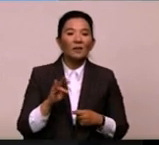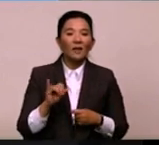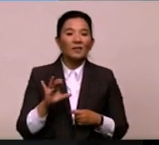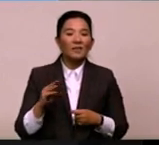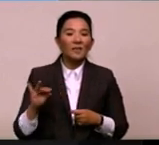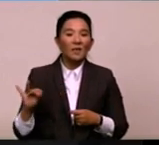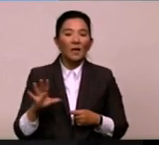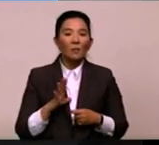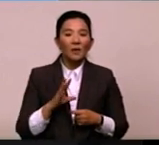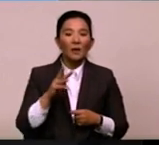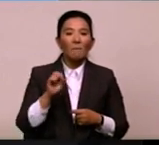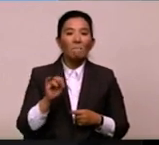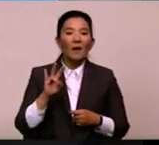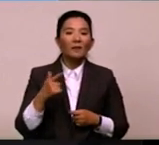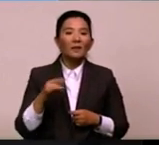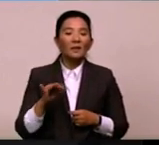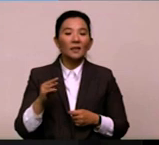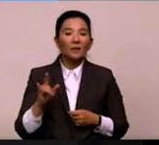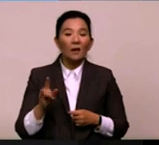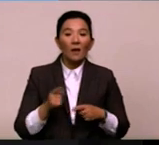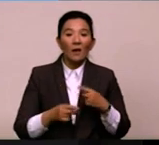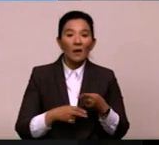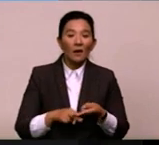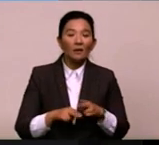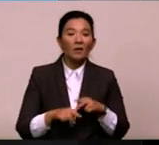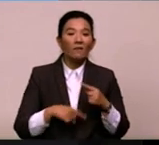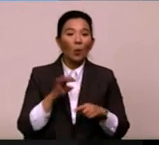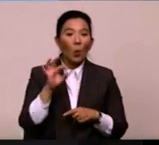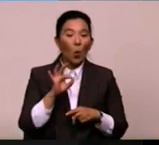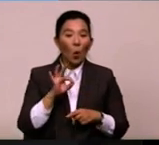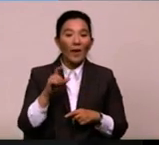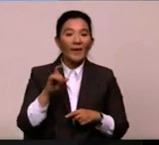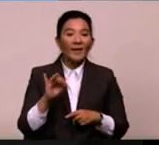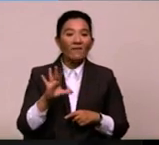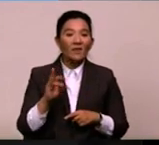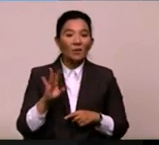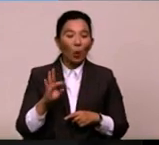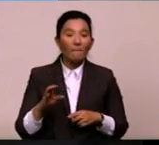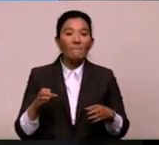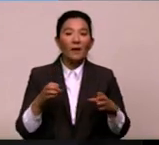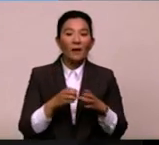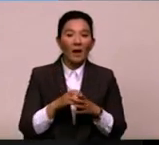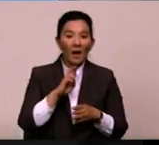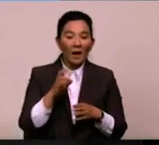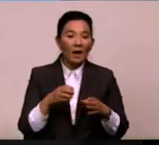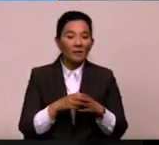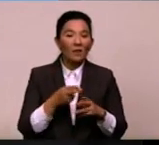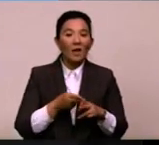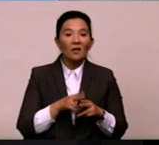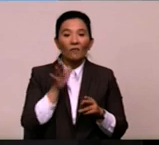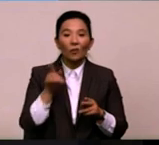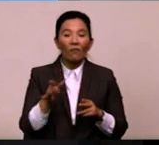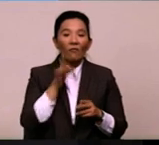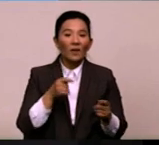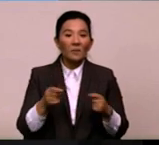были мангыты. Если мы говорим с вами о Хивинском ханстве, то к этому времени династия